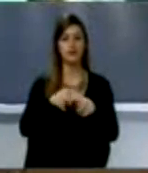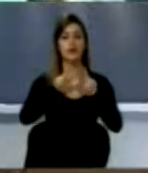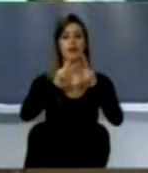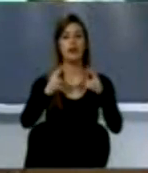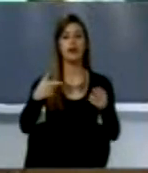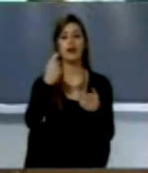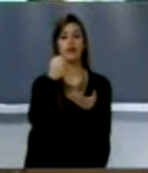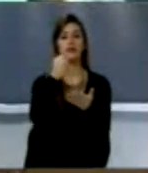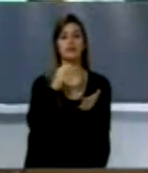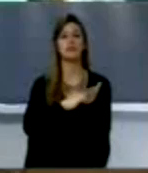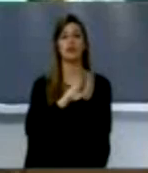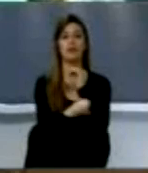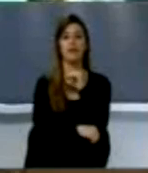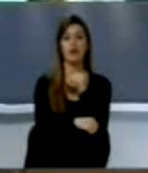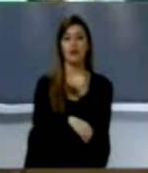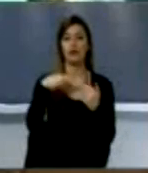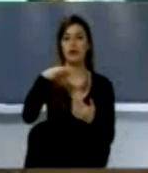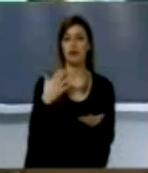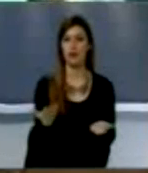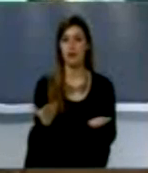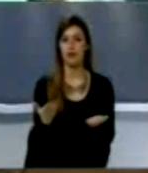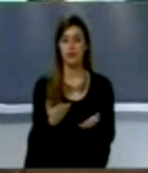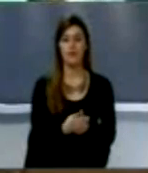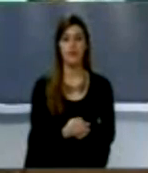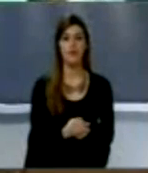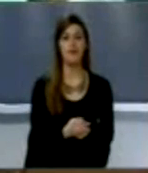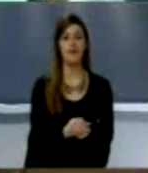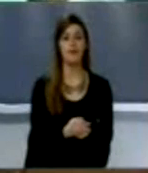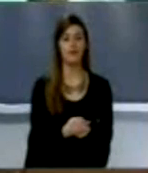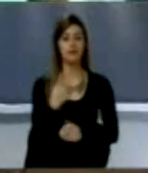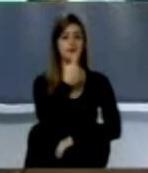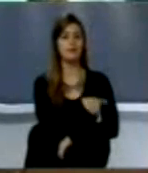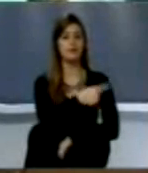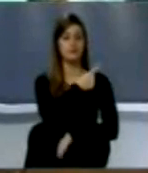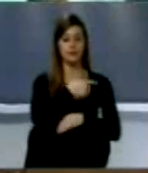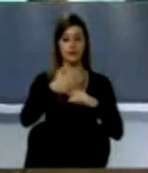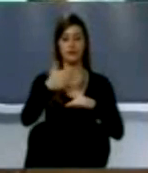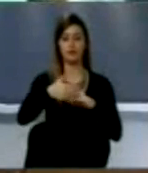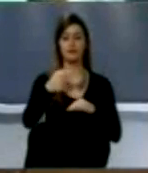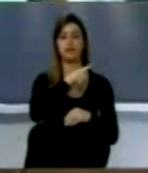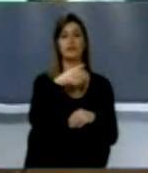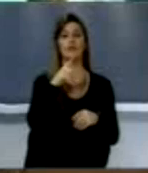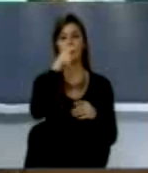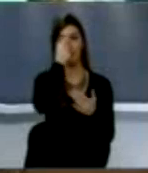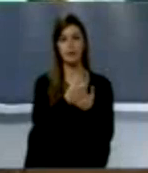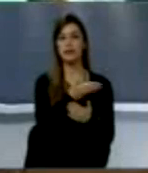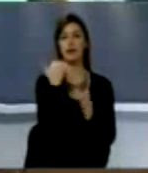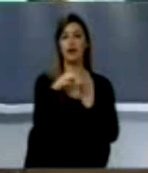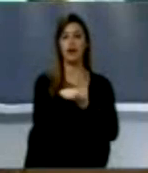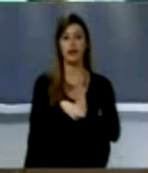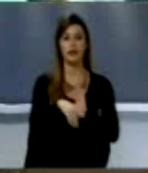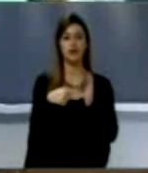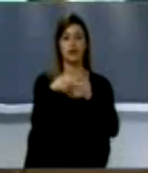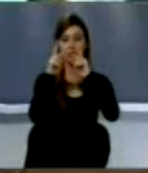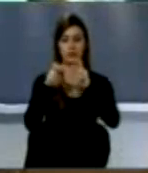bursa studentëve. Do të kishin vërejtur se kanë shkelur vit pas viti ligjin për veprimtaritë kërkimore shkencore, në të cilin